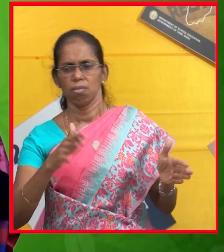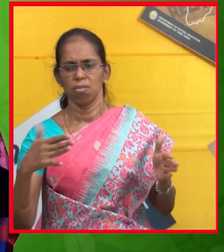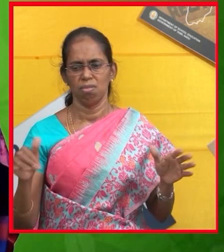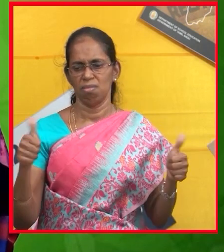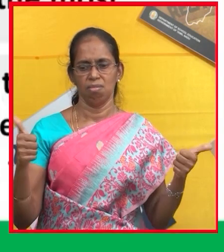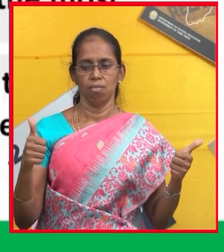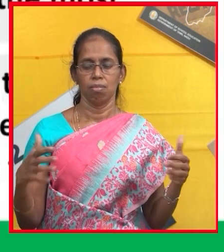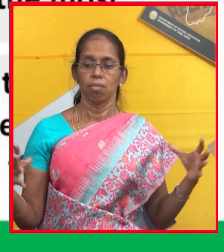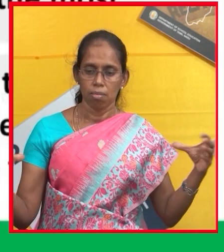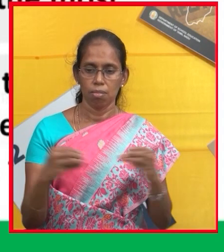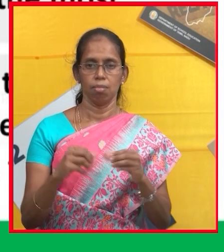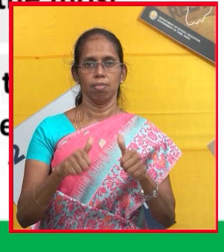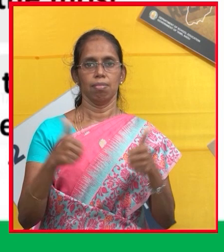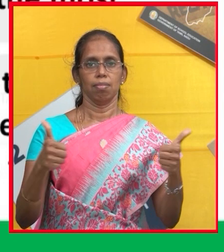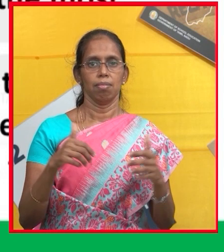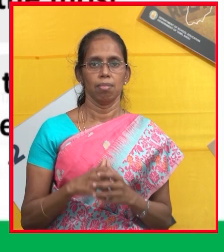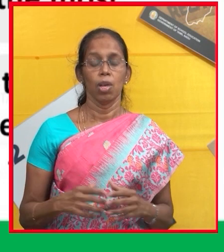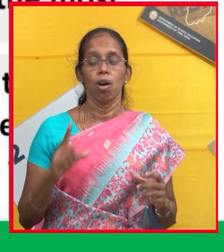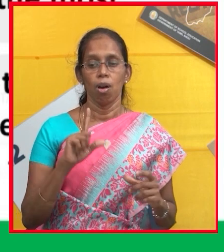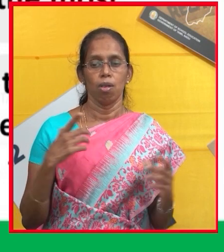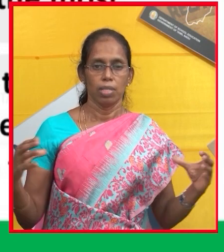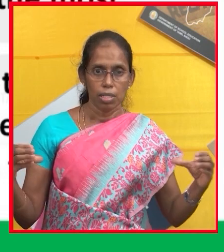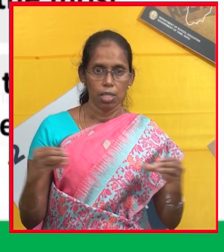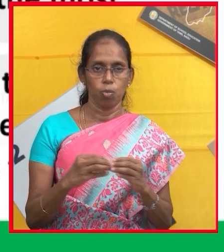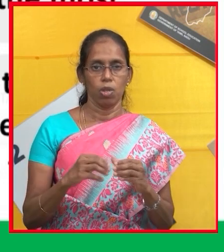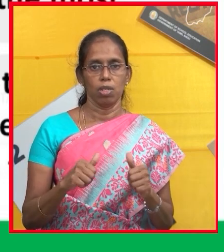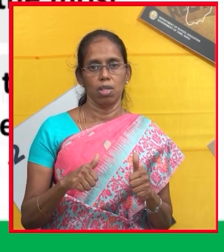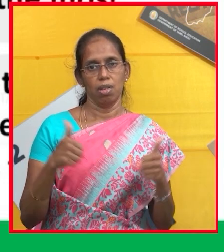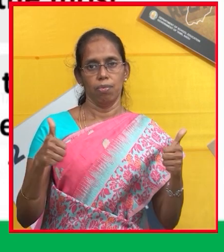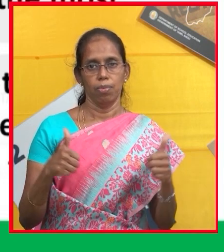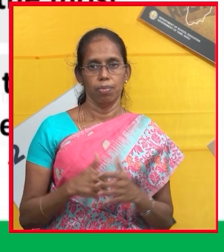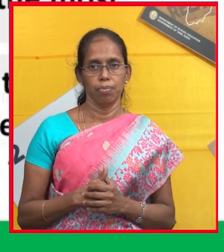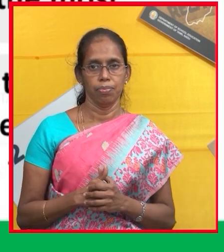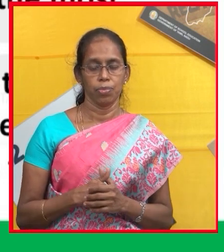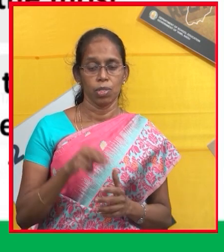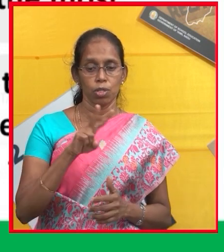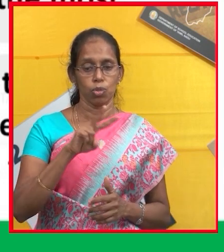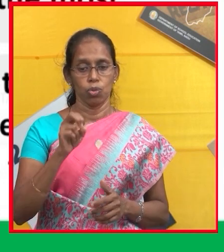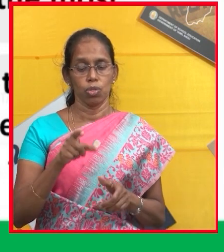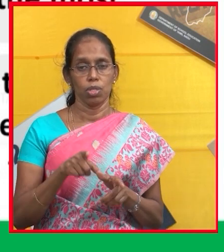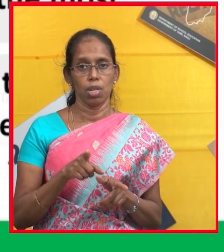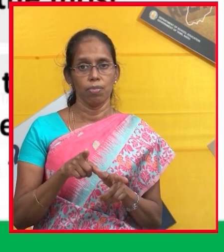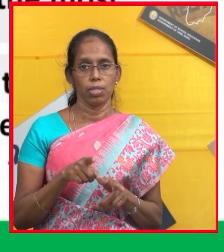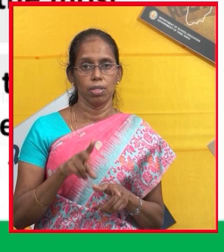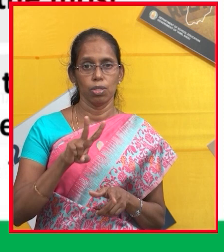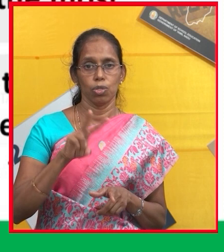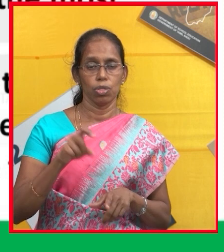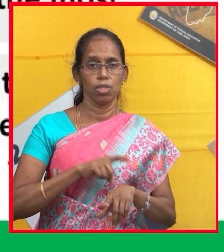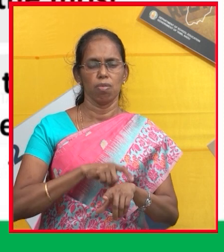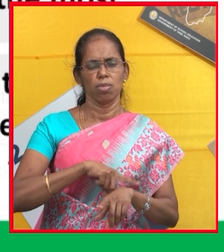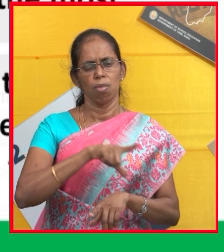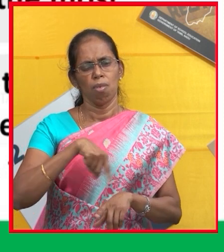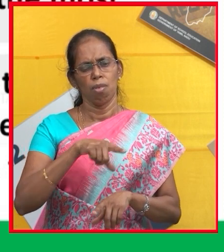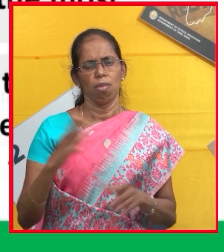சொல்கிறாங்க. ஸோ டீம் எஃபர்ட் ஆக்சுவலி ஹெல்ப்ட் இன் நேவிகேட்டிங் த்ரூ த 20 hours லாங் ஸ்டார்ம். ஐ ஃபீல்